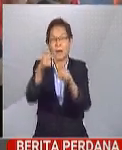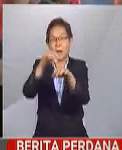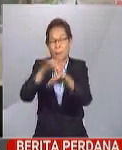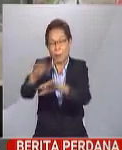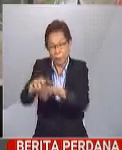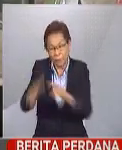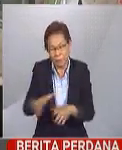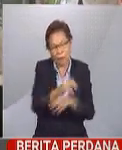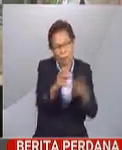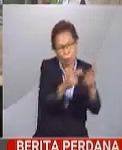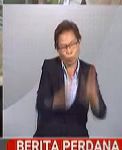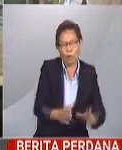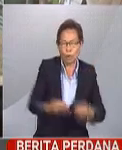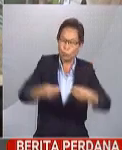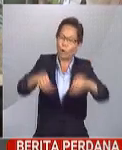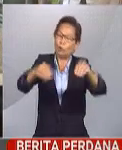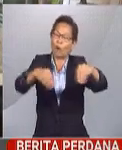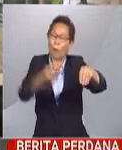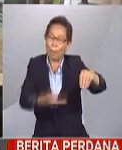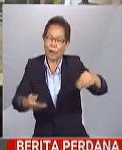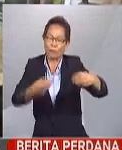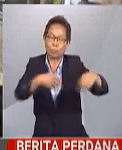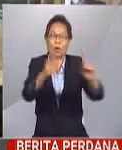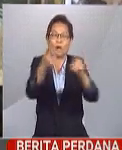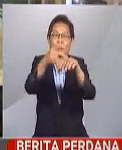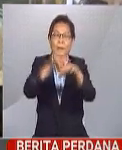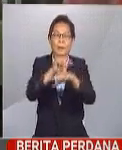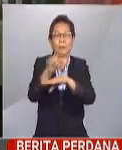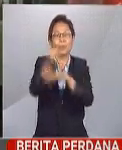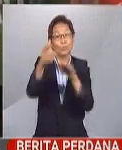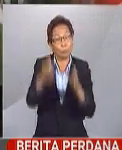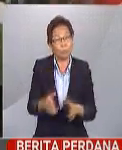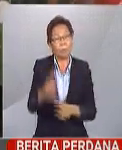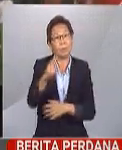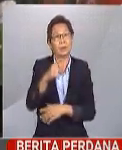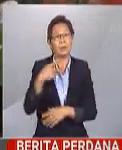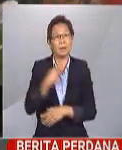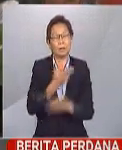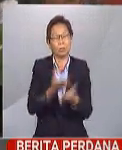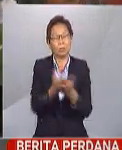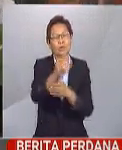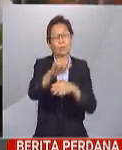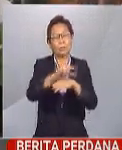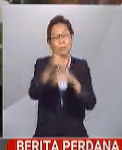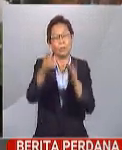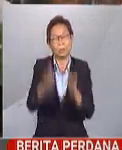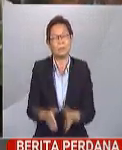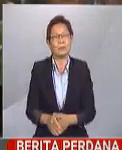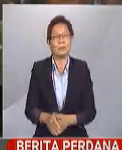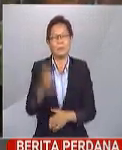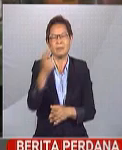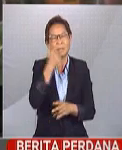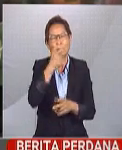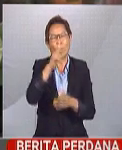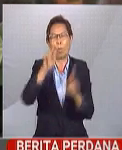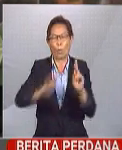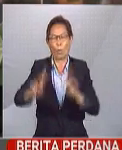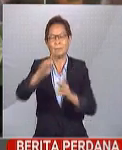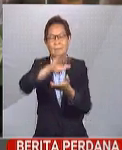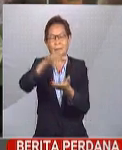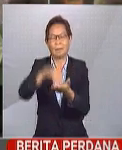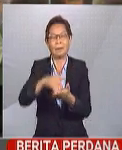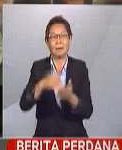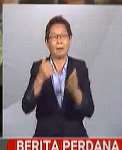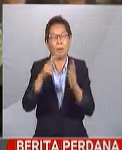dan usahawan memasarkan produk mereka kepada pengguna. So kita kepada terus pengguna, kita tanpa ada orang tengah. Dekat sini